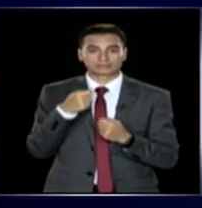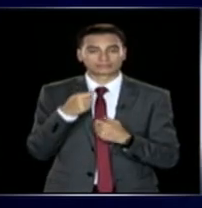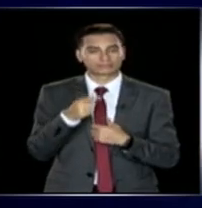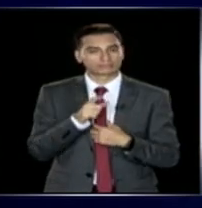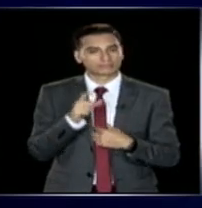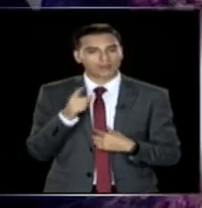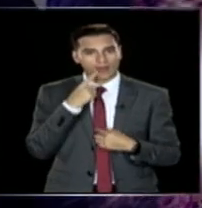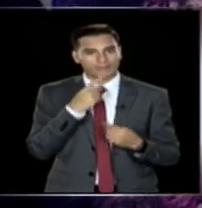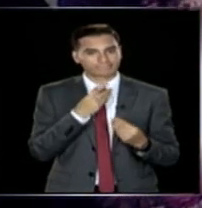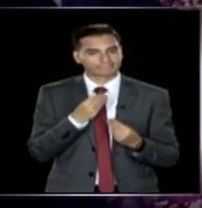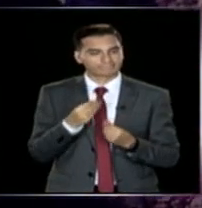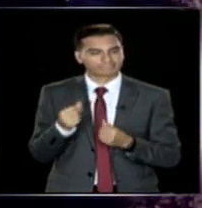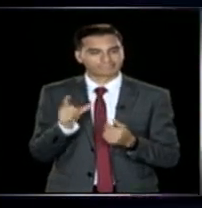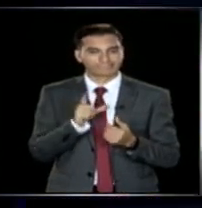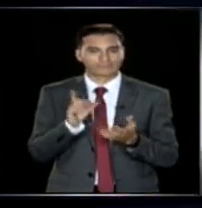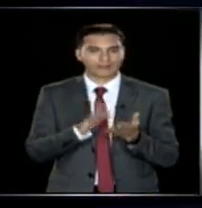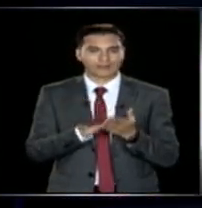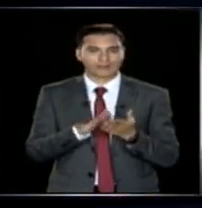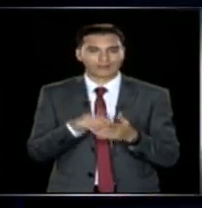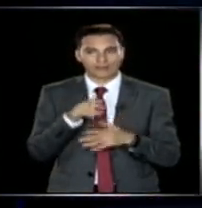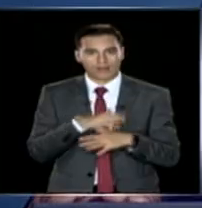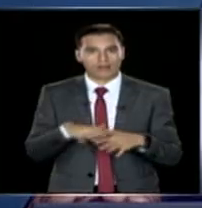عليك الله عليك،